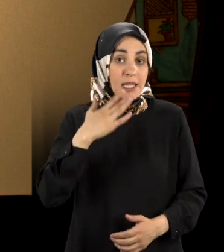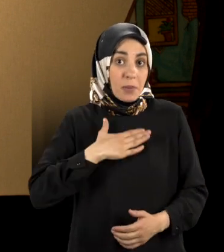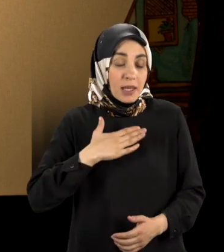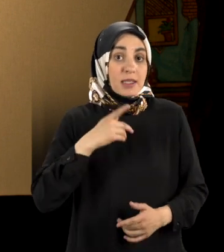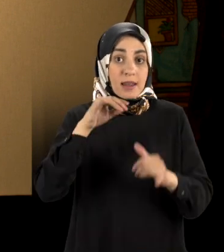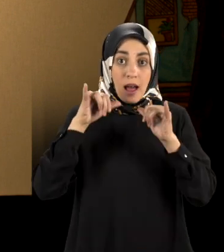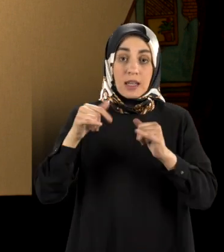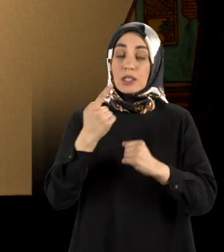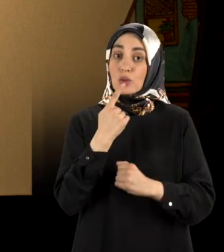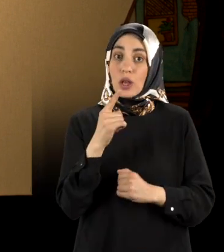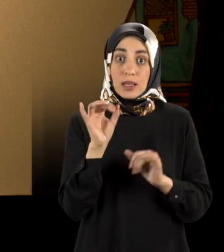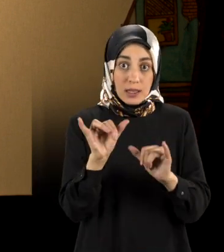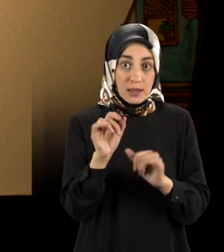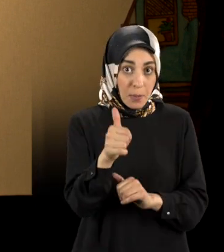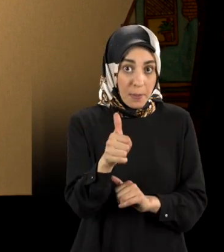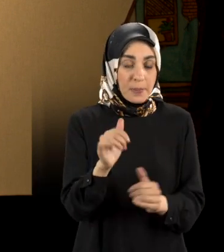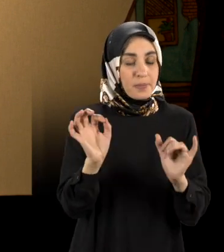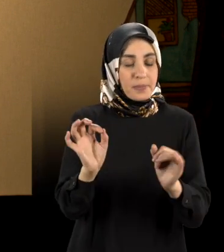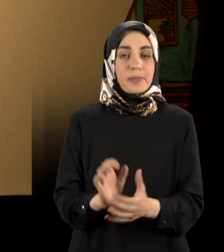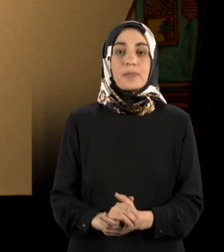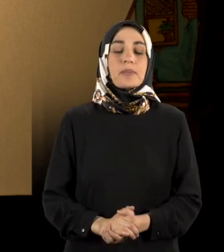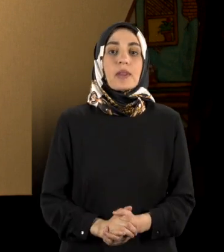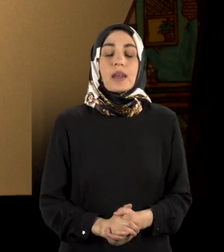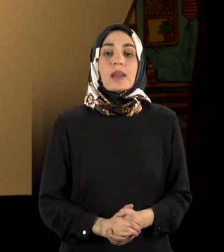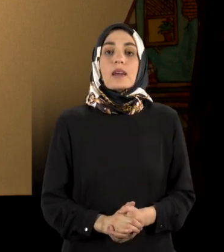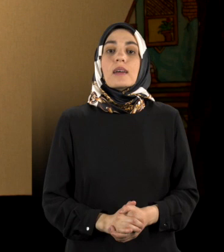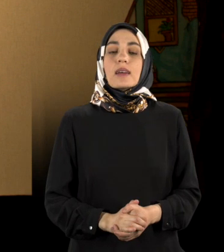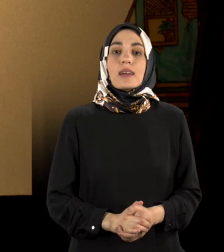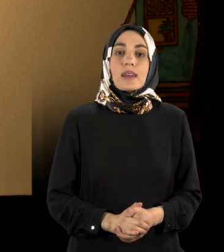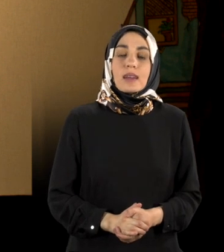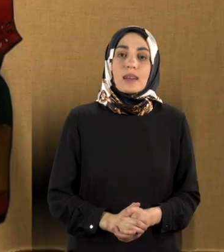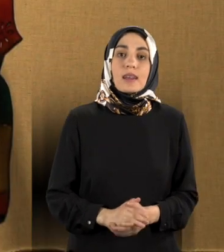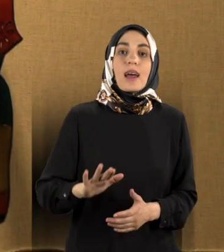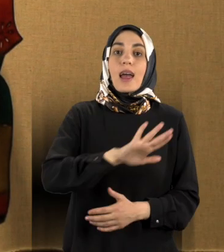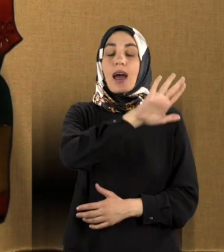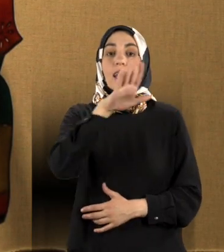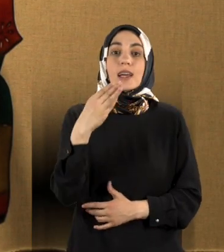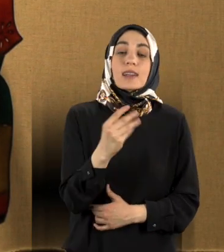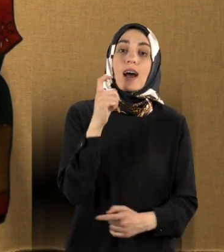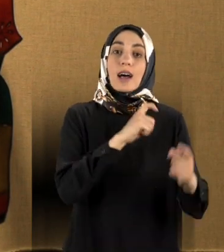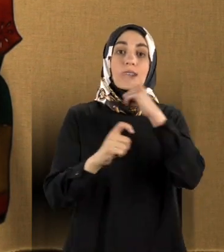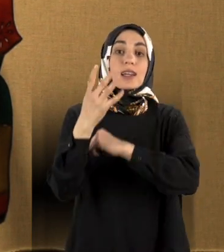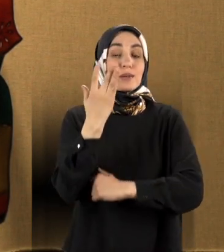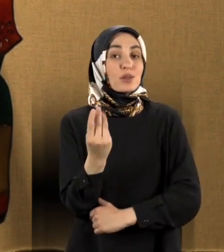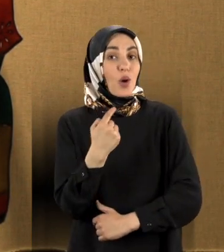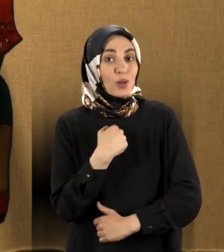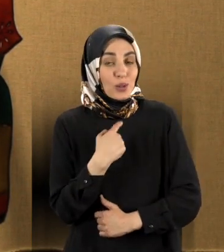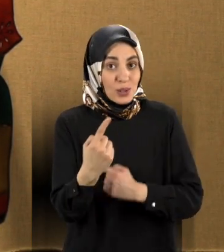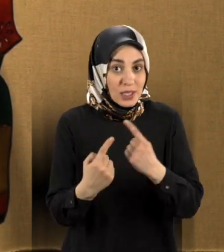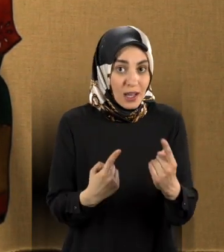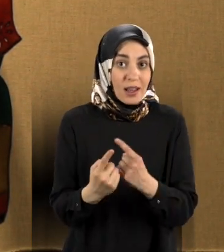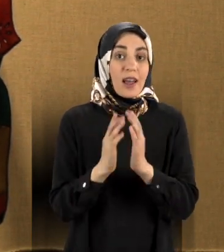Dinle beni ben ne dersem sen de aynısını söyleyeceksin tamam mı Tamam hadi Efendim her ne kadar sürçü lisan